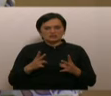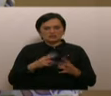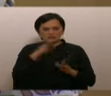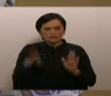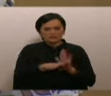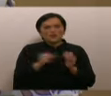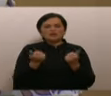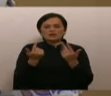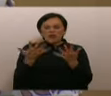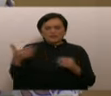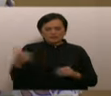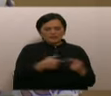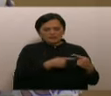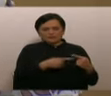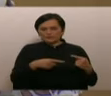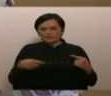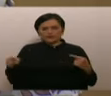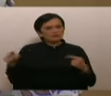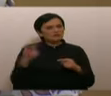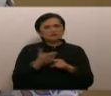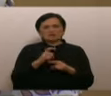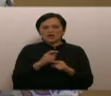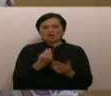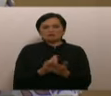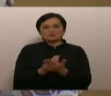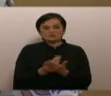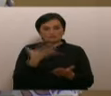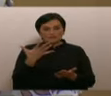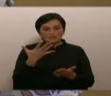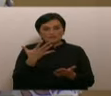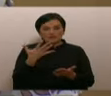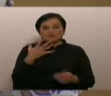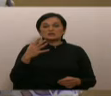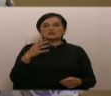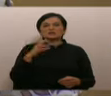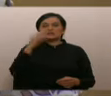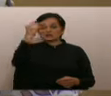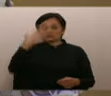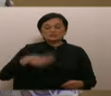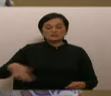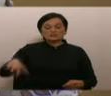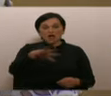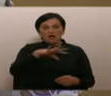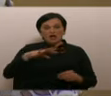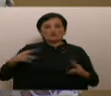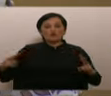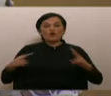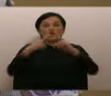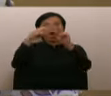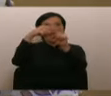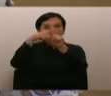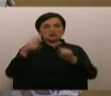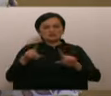კვირა მათთვის ძალიან ძვირფას ინსტიტუტ საქართველოს ეკლესიას აქვს შექმნილი